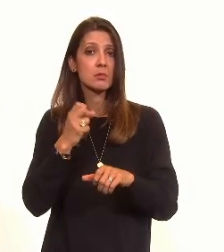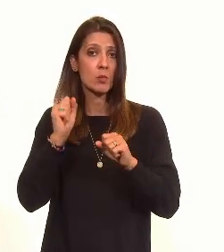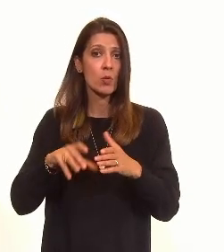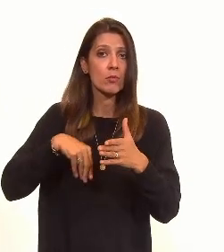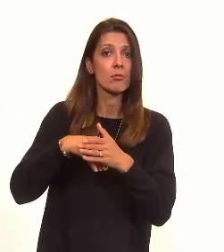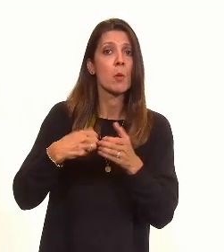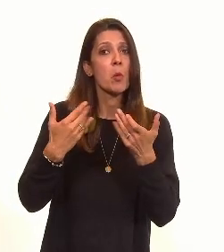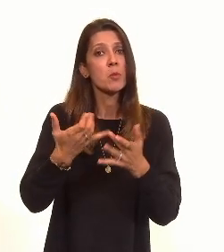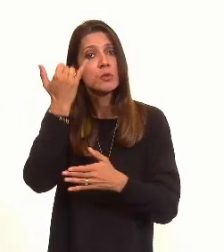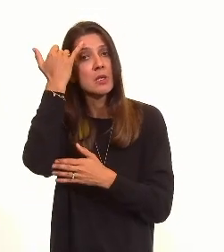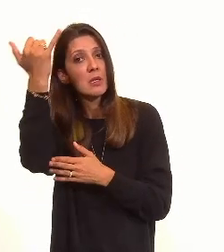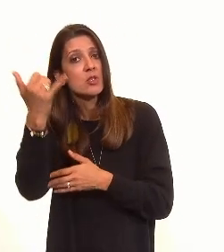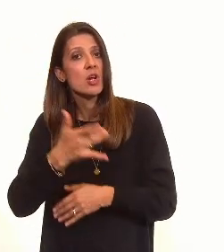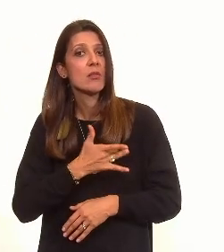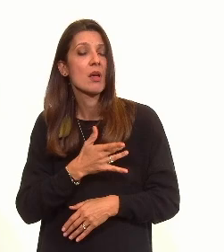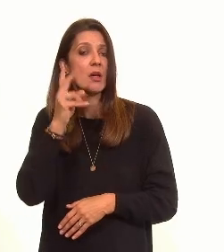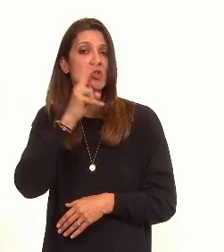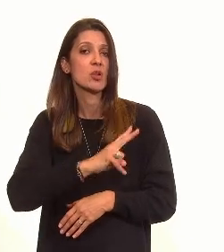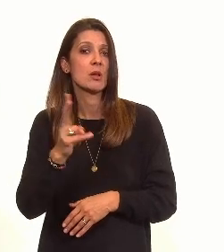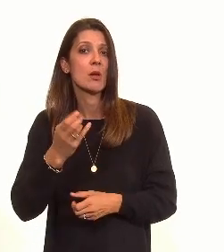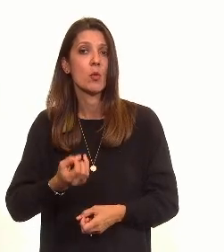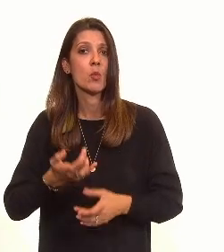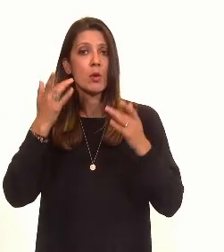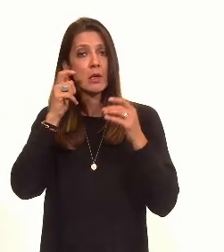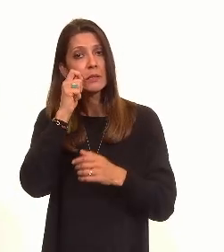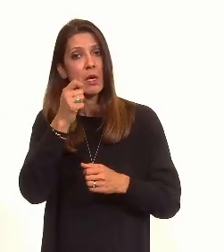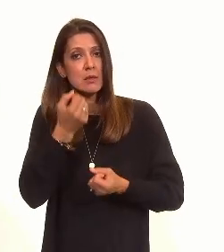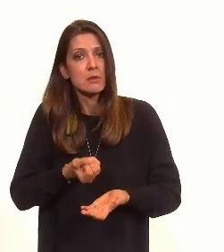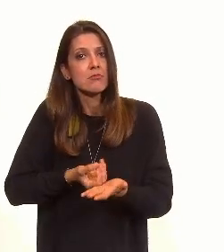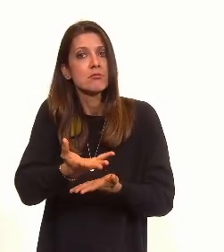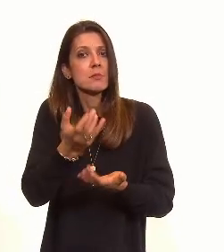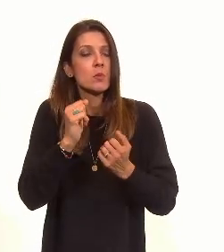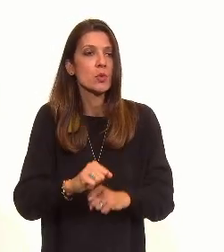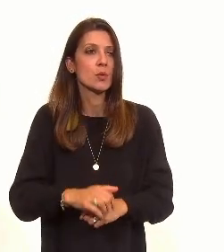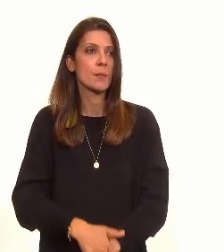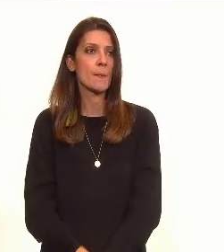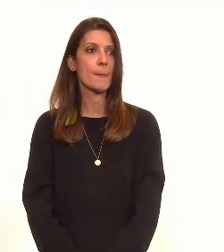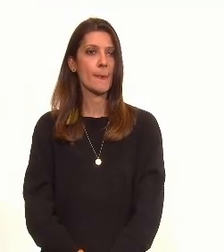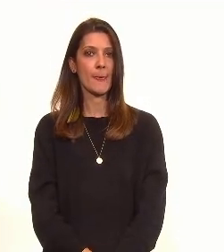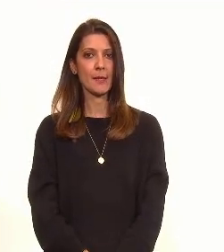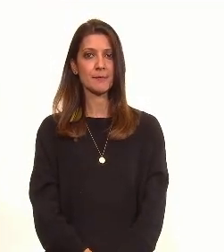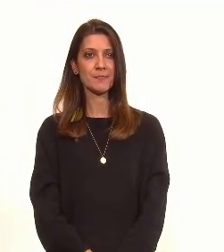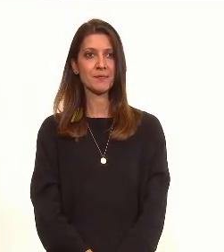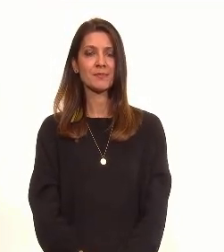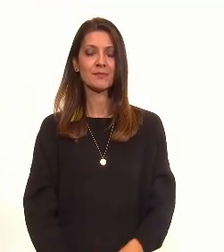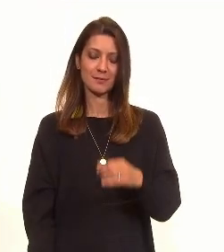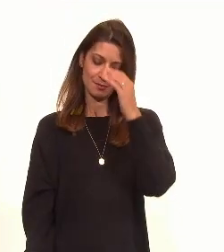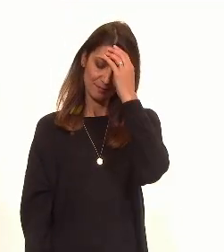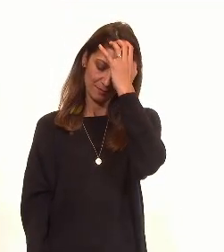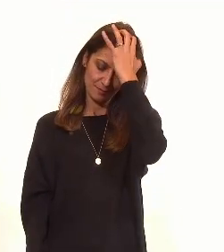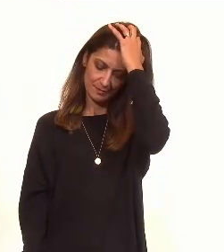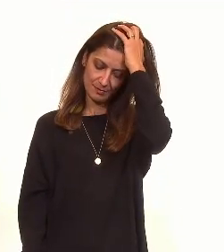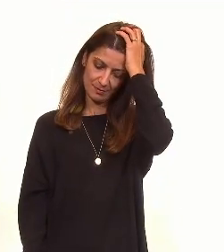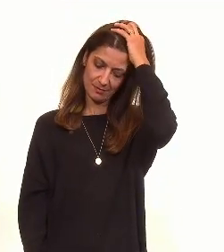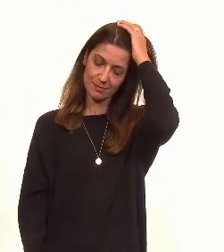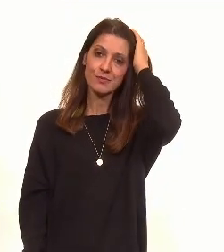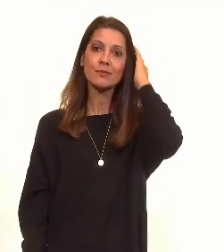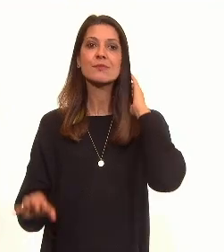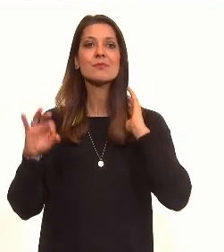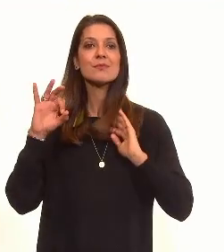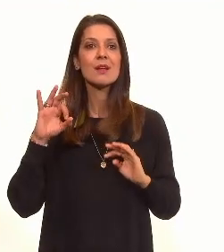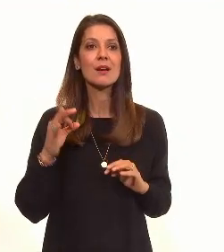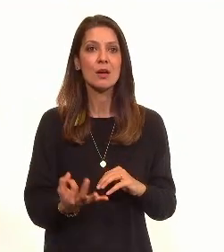Libre pour chacune et chacun de nous. Il existe 2 instances démocratiques accessibles à tout citoyen. La première se situe au niveau de la